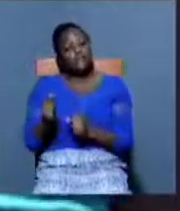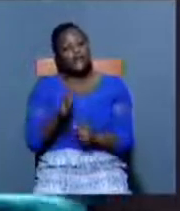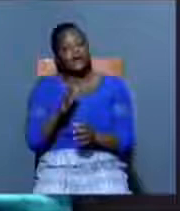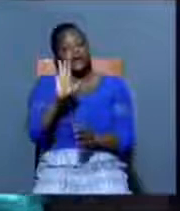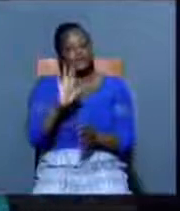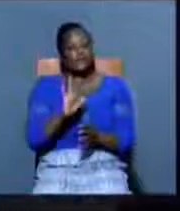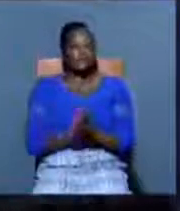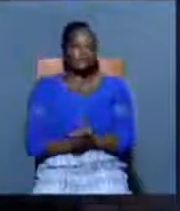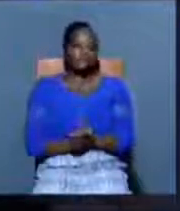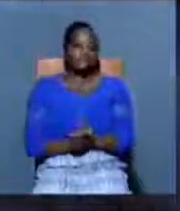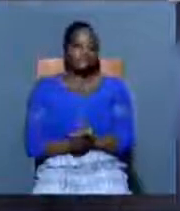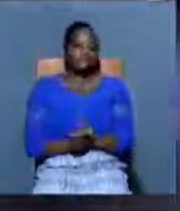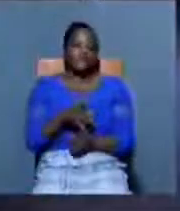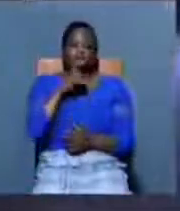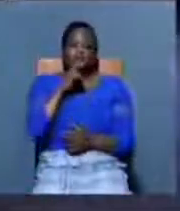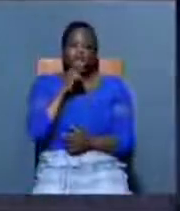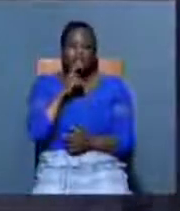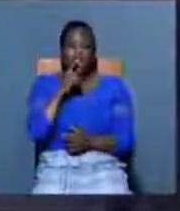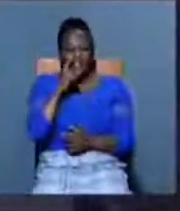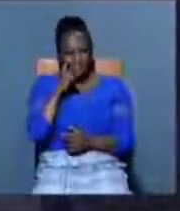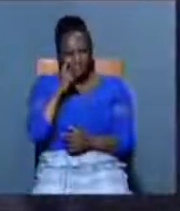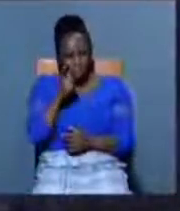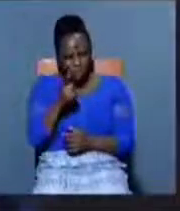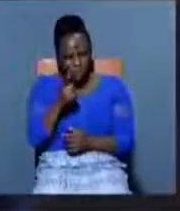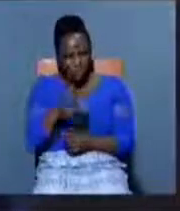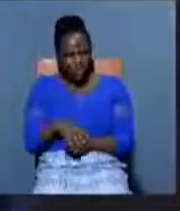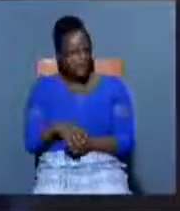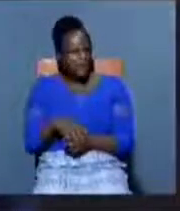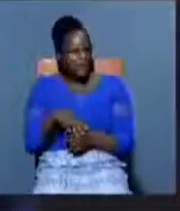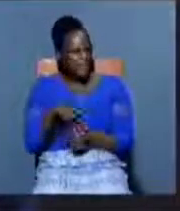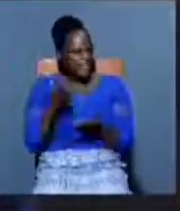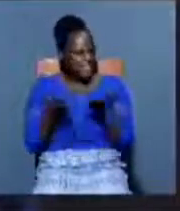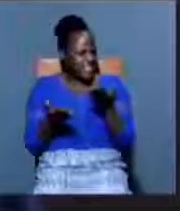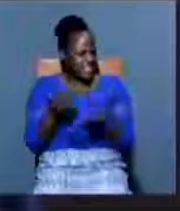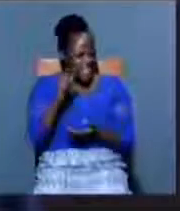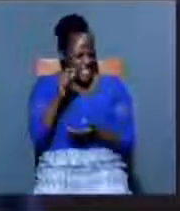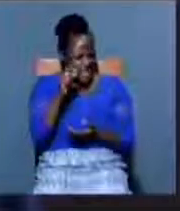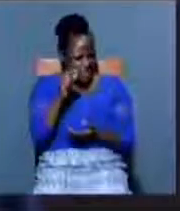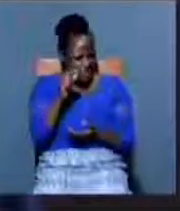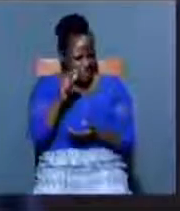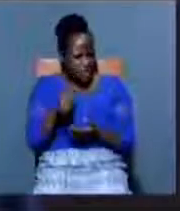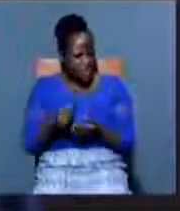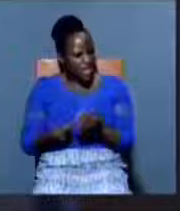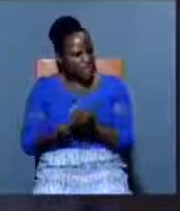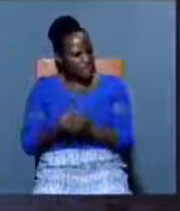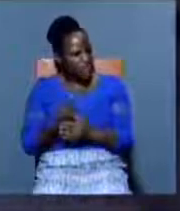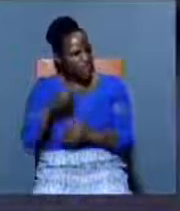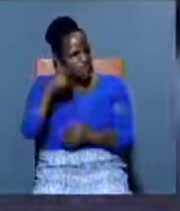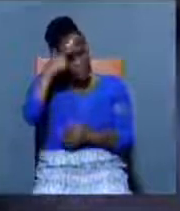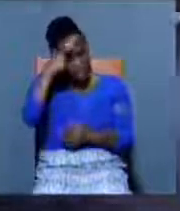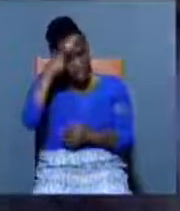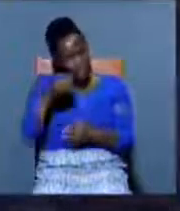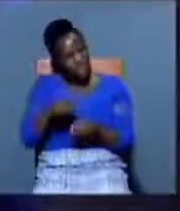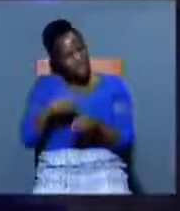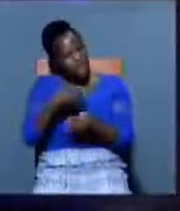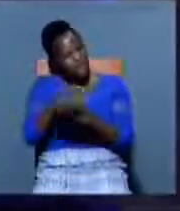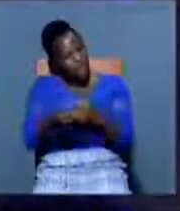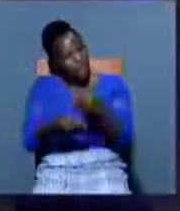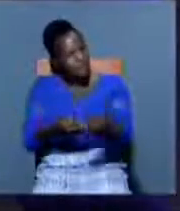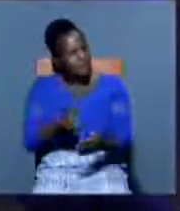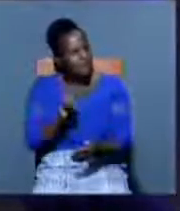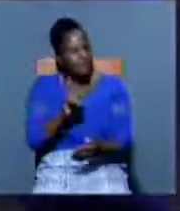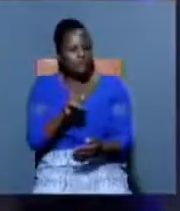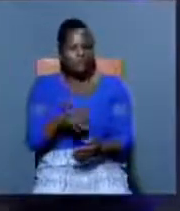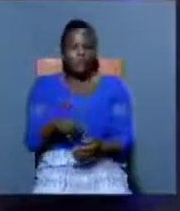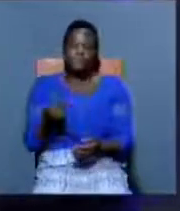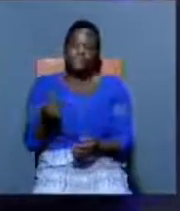Mke wangu alipoona pamoja na kiasi kidogo na kitoa kwa uaminifu na namkabidhi na hakuna pato